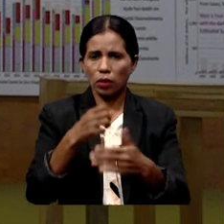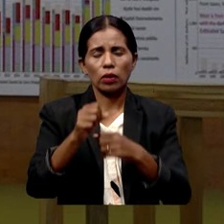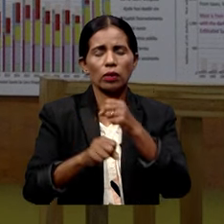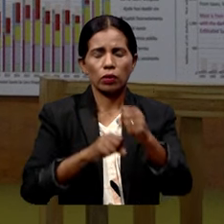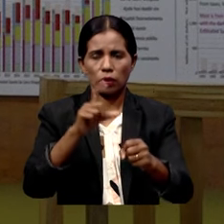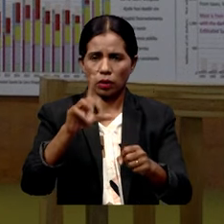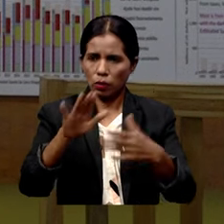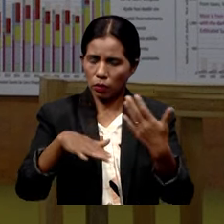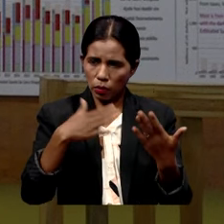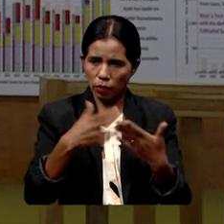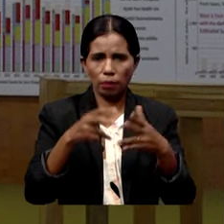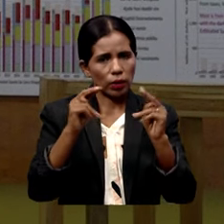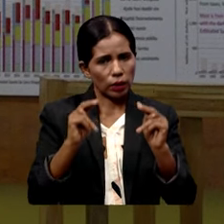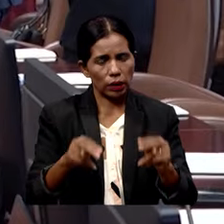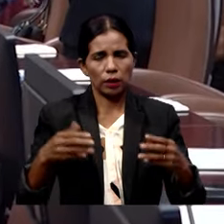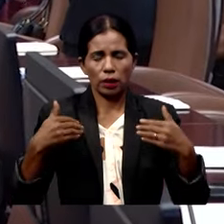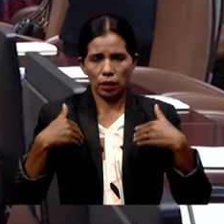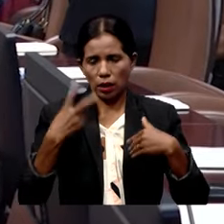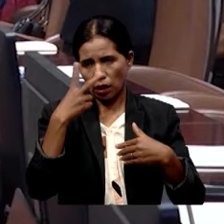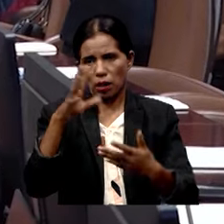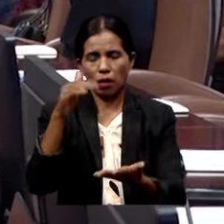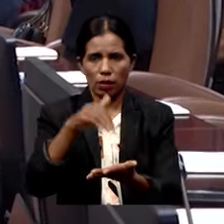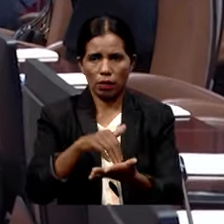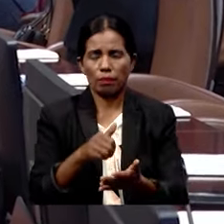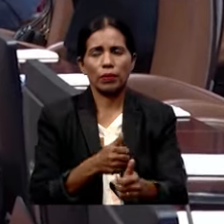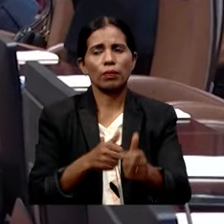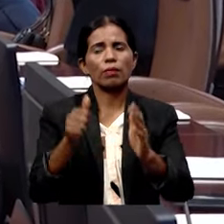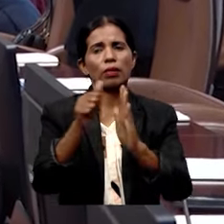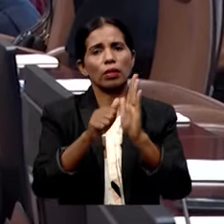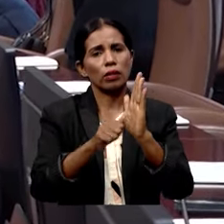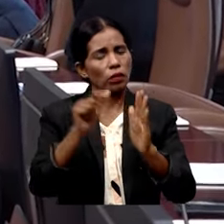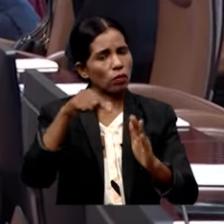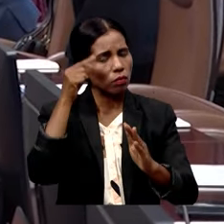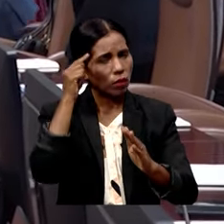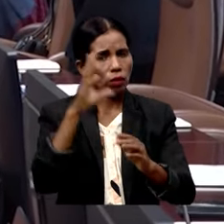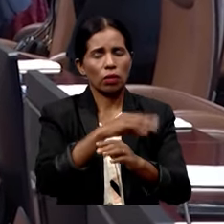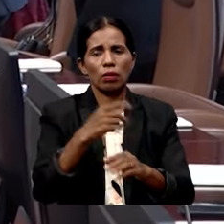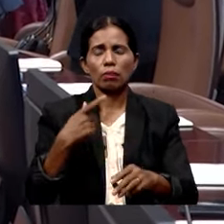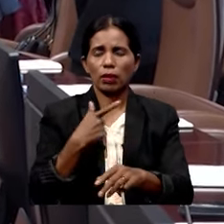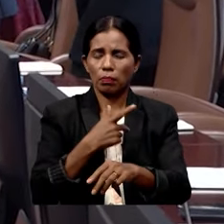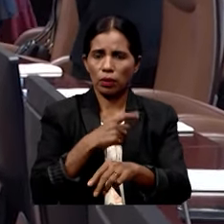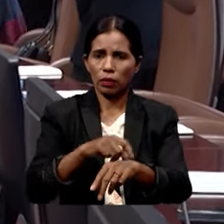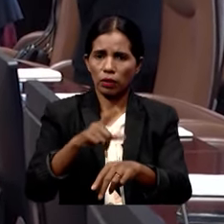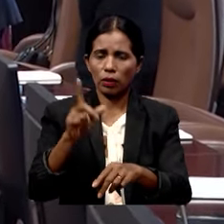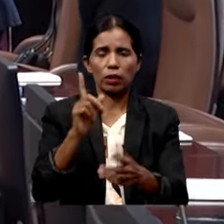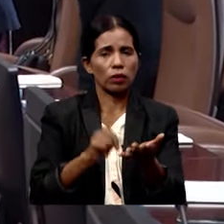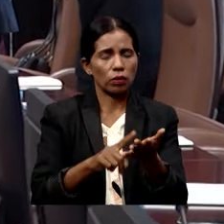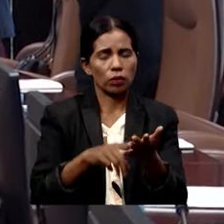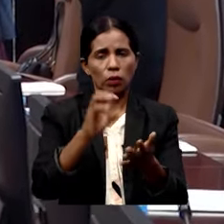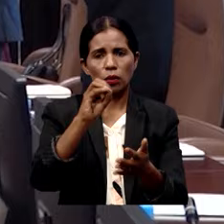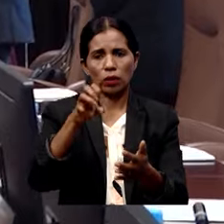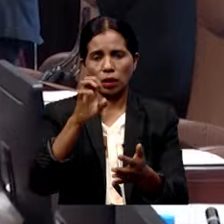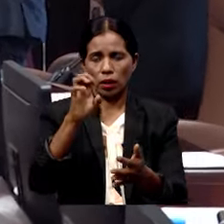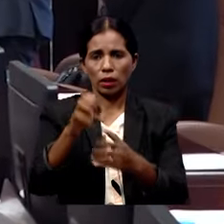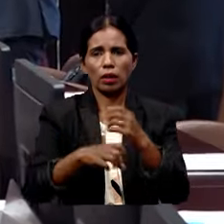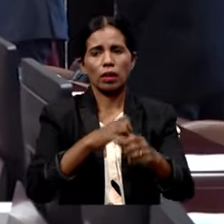o cerne hutu sija ya lo revisau tuir agenda governo no parlamento nasional se diskuti orsamento geral estado tinang ringroron